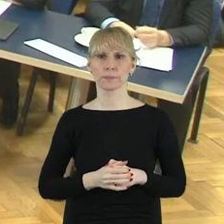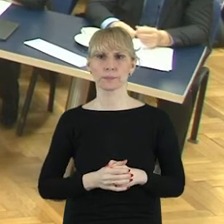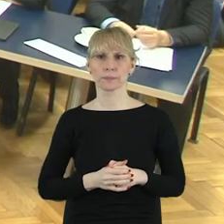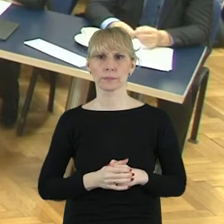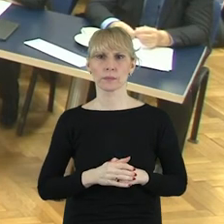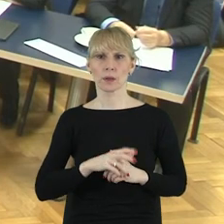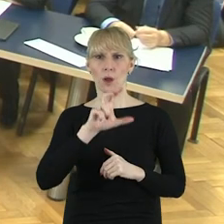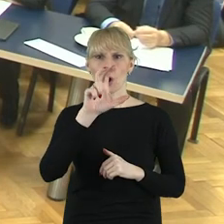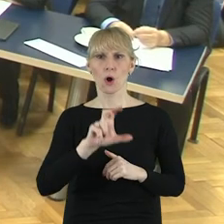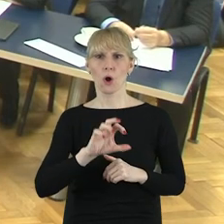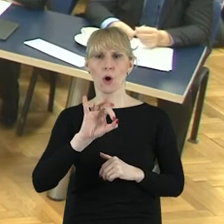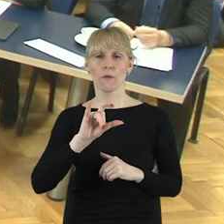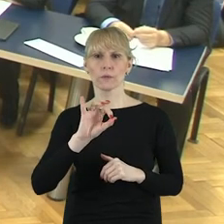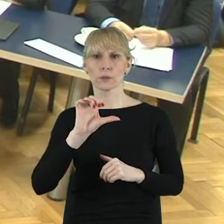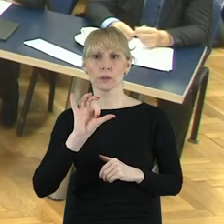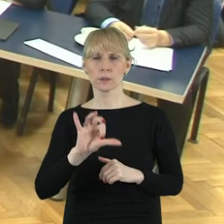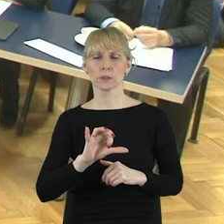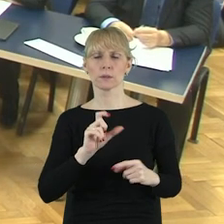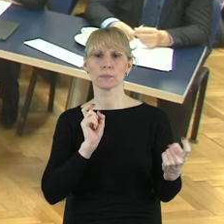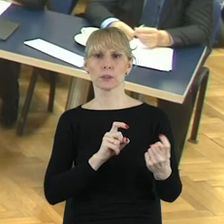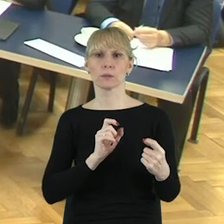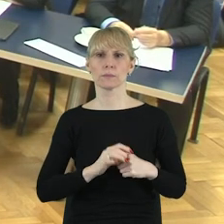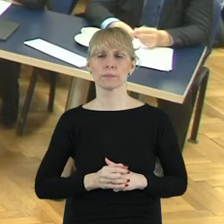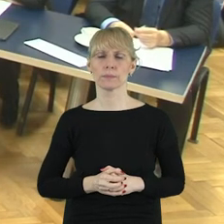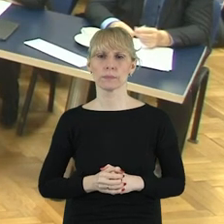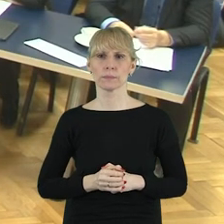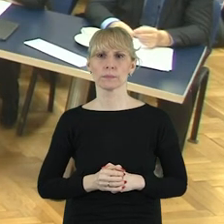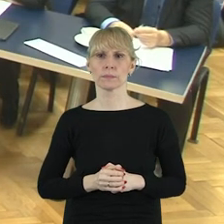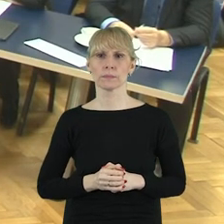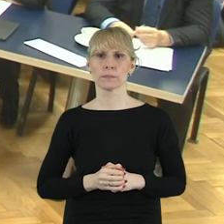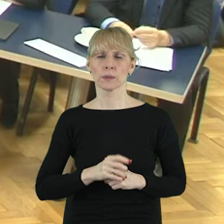Pan radny Janusz Ciesielski, nieobecny. Pan radny Paweł Drążczyk.